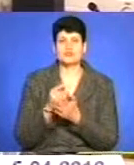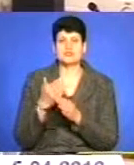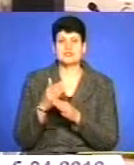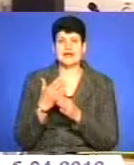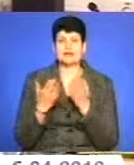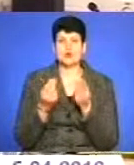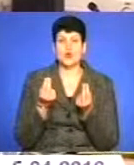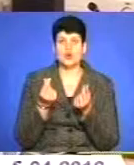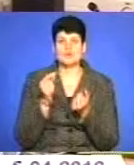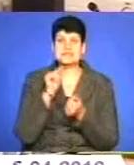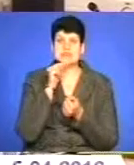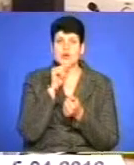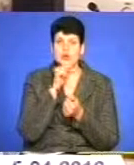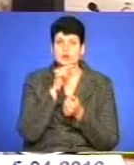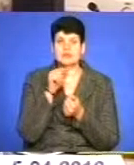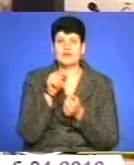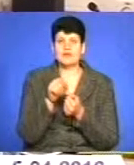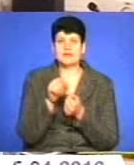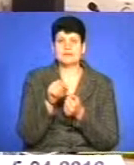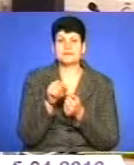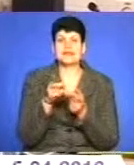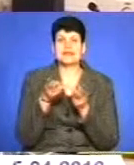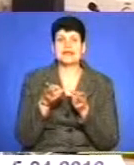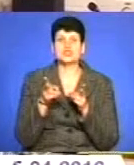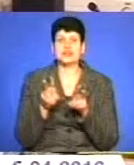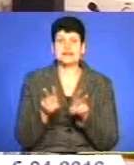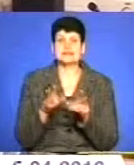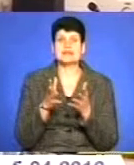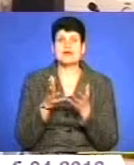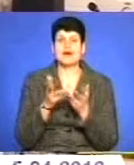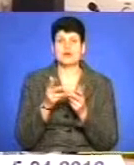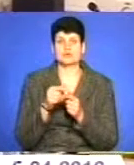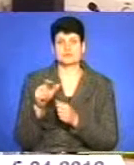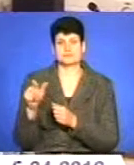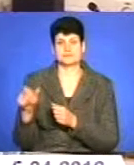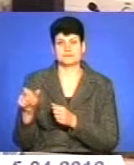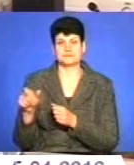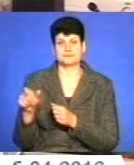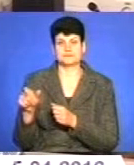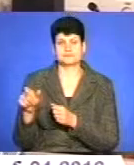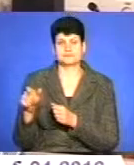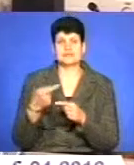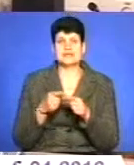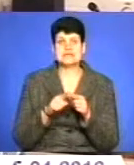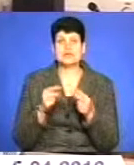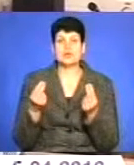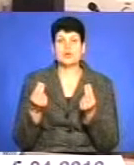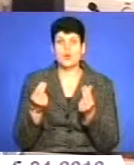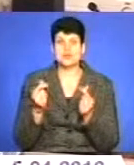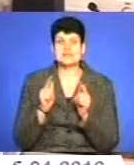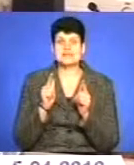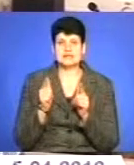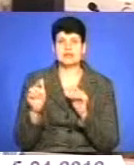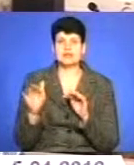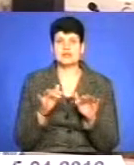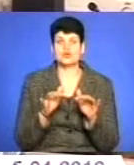якщо кошти зекономлені, вони залишаються на рахунках громадян. Ці кошти, ну, згідно